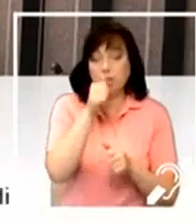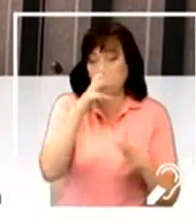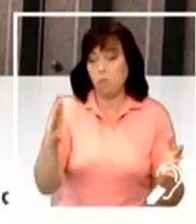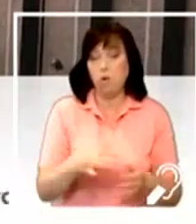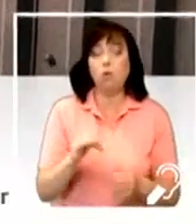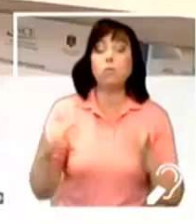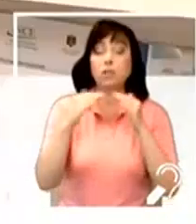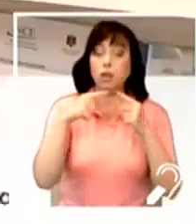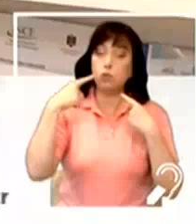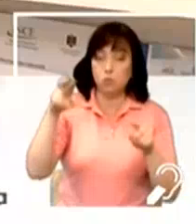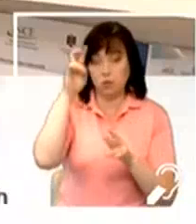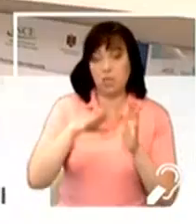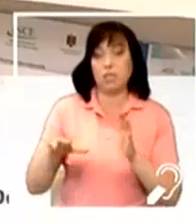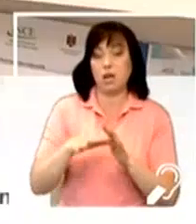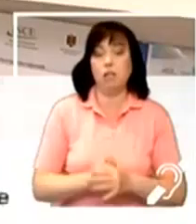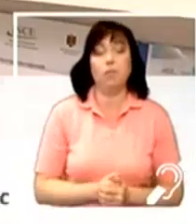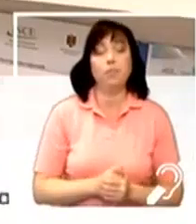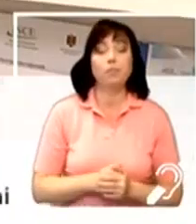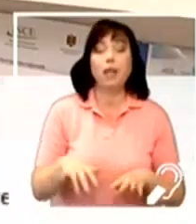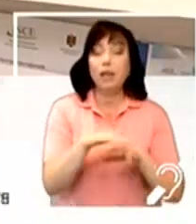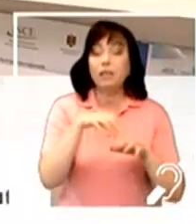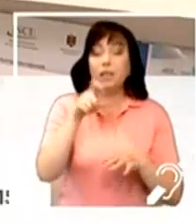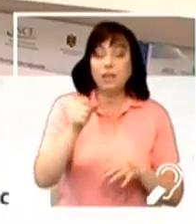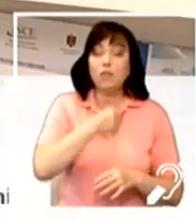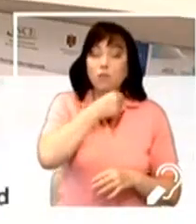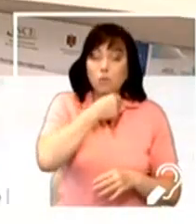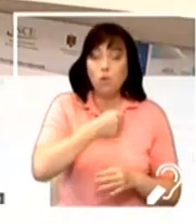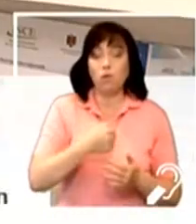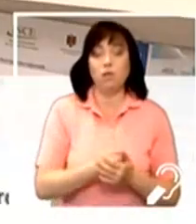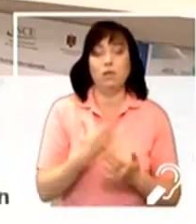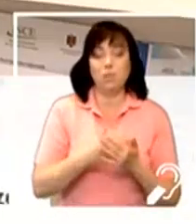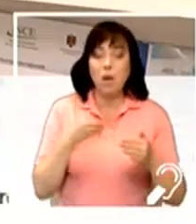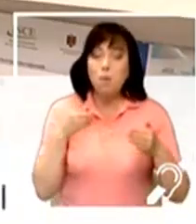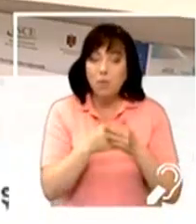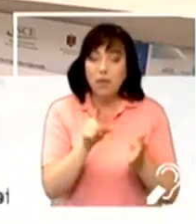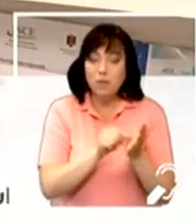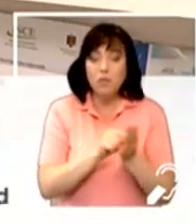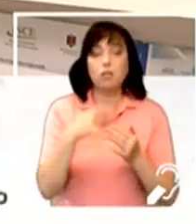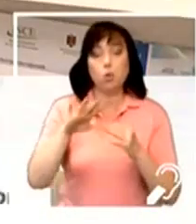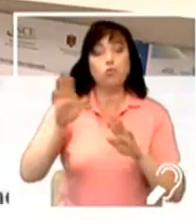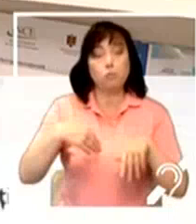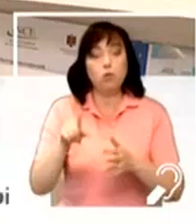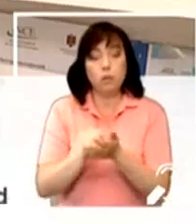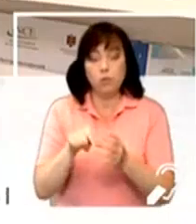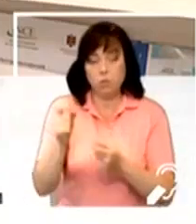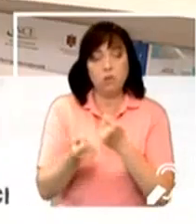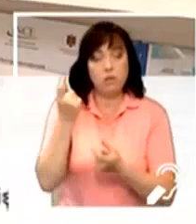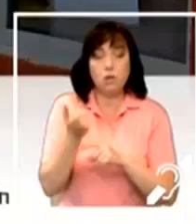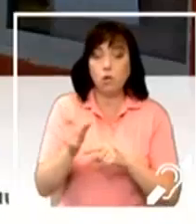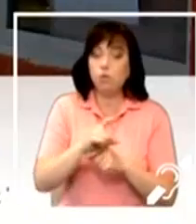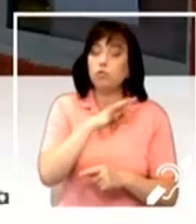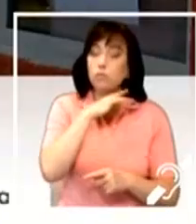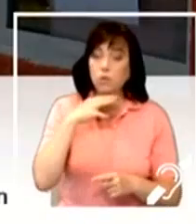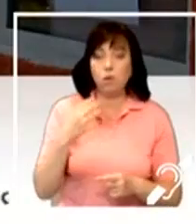comparație cu alte țări. Populația în vârstă, de vârstă de prepensionare, pensionare, se confruntă cu destul de